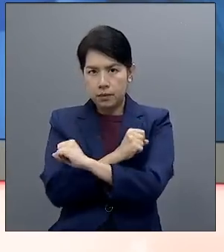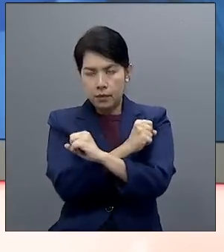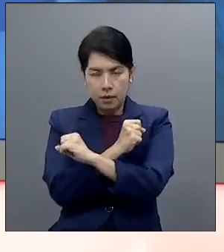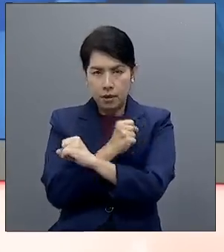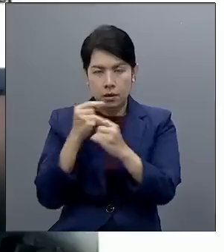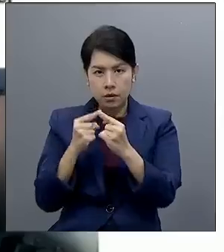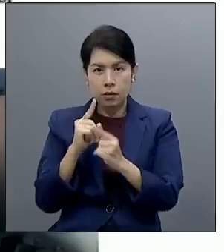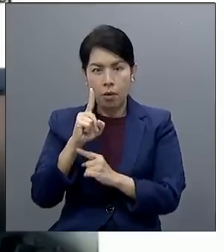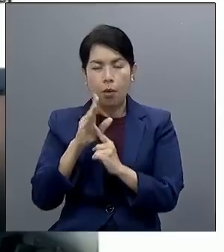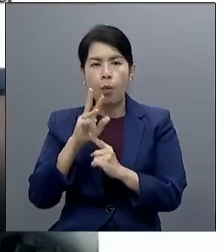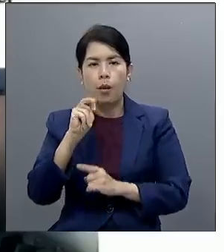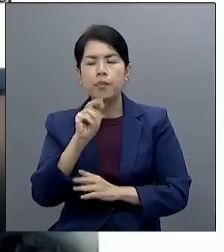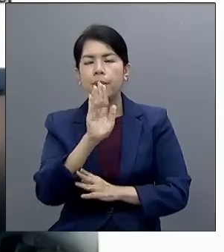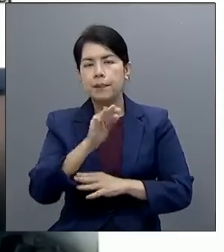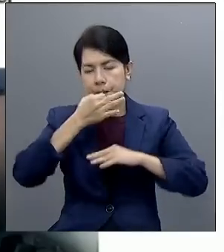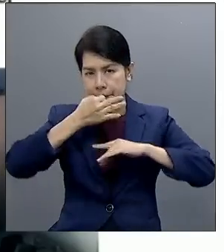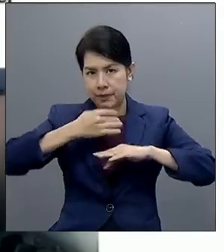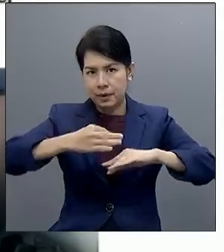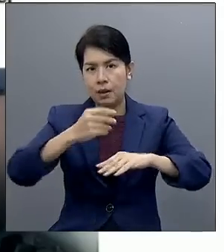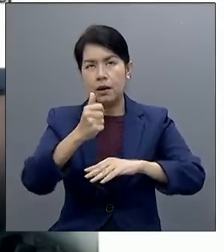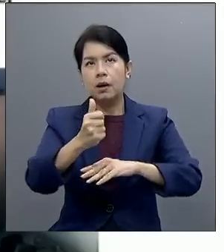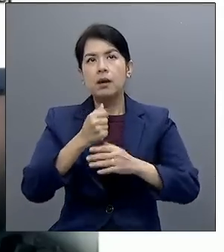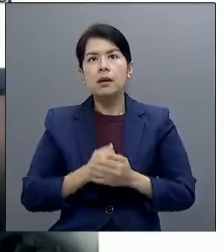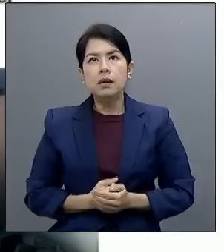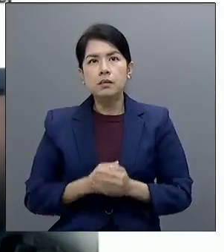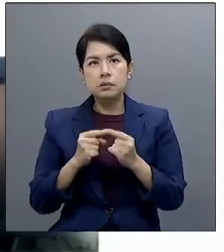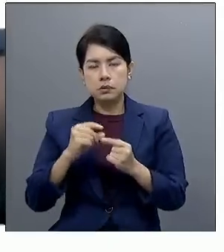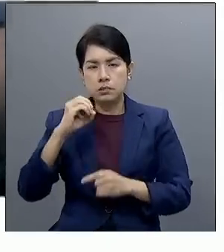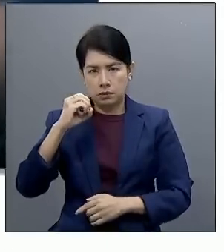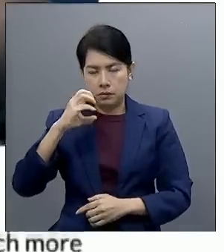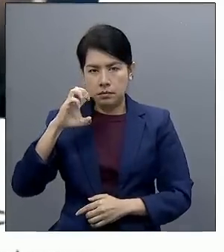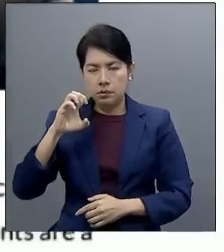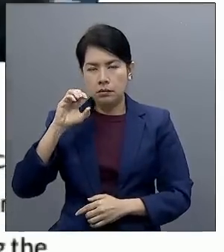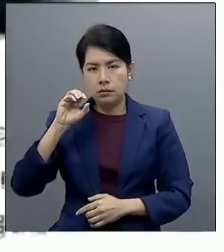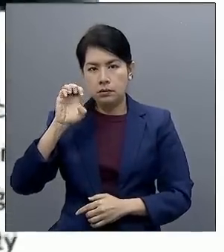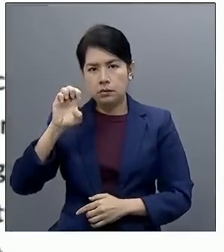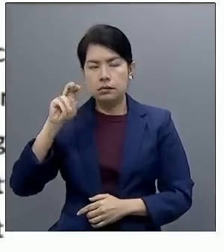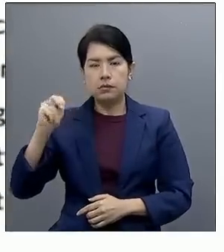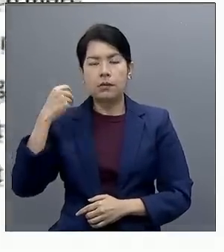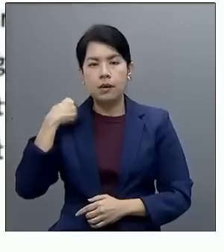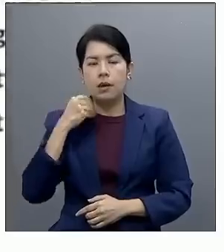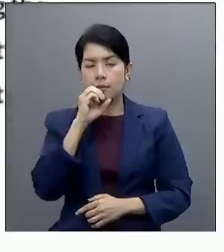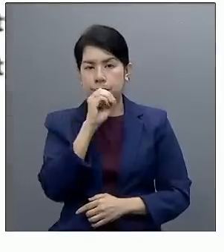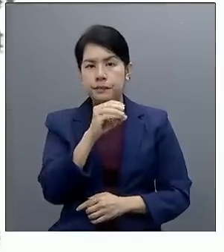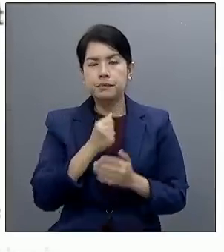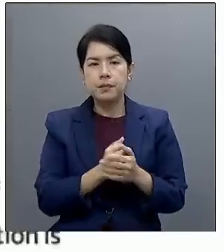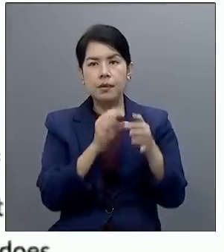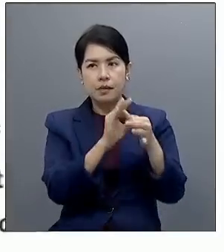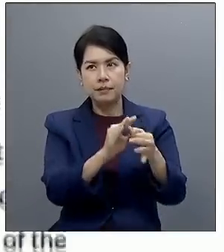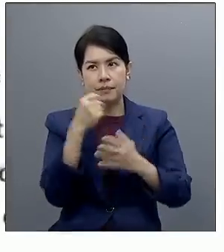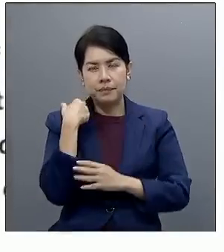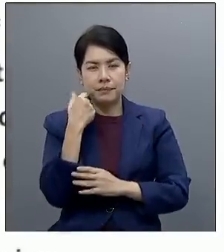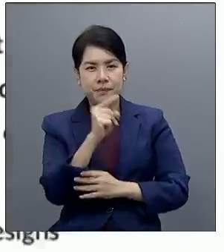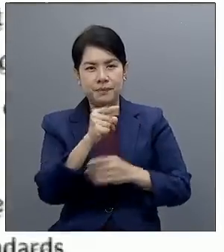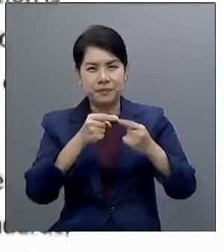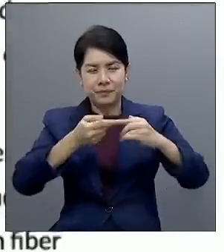ได้ค่ะโอเชียนเกดเผยแพร่บทความเมื่อปี 2019ค่ะชี้แจงถึงสาเหตุที่เขาไม่นำ